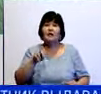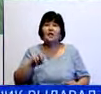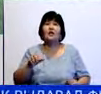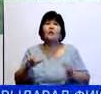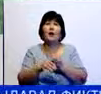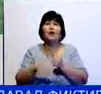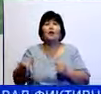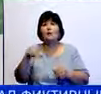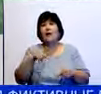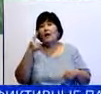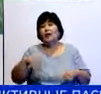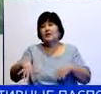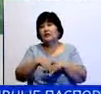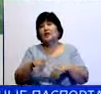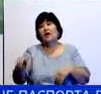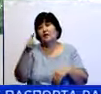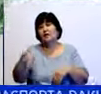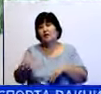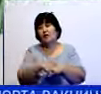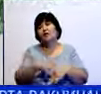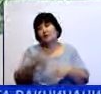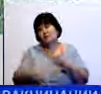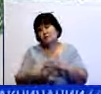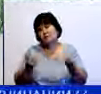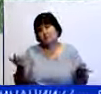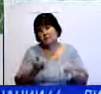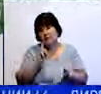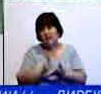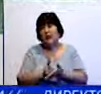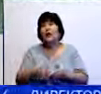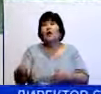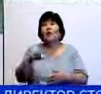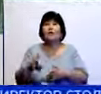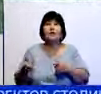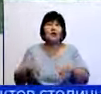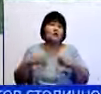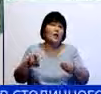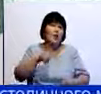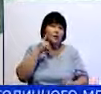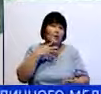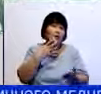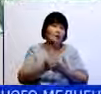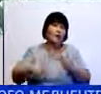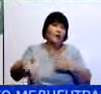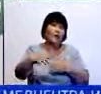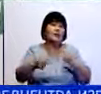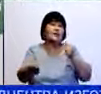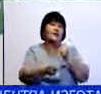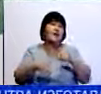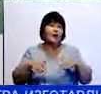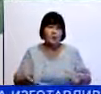страна, один народ и должны помогать друг другу. Хозяйство Саркебатар с готовностью предоставило молодежи свои участки для